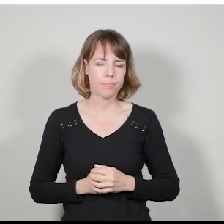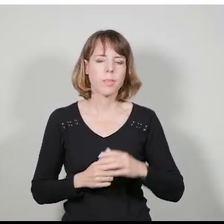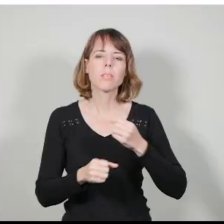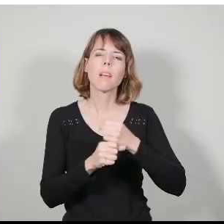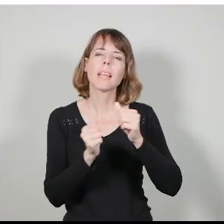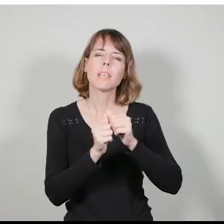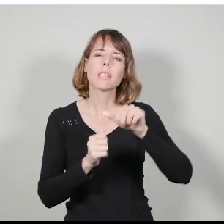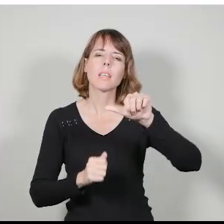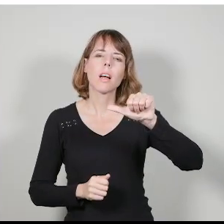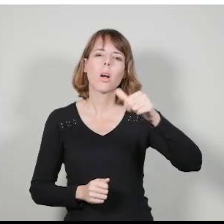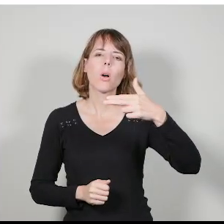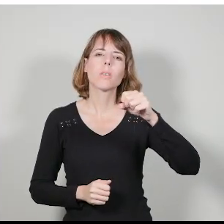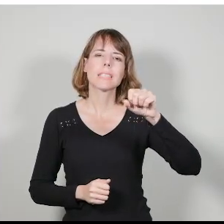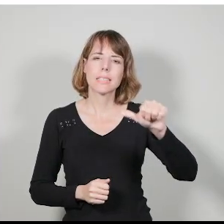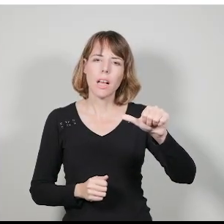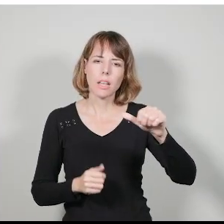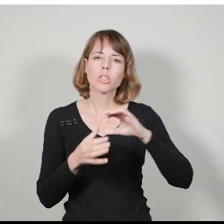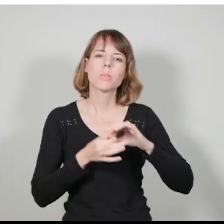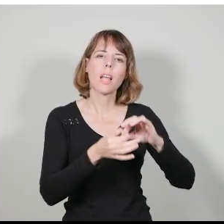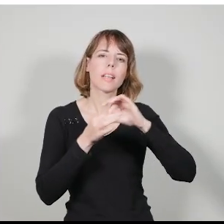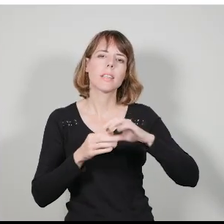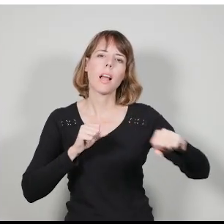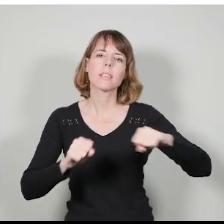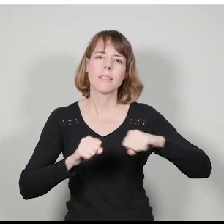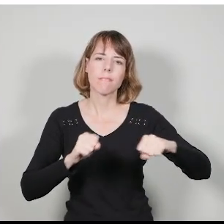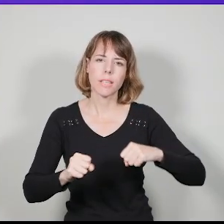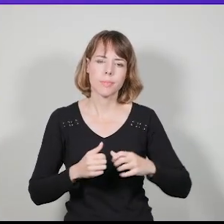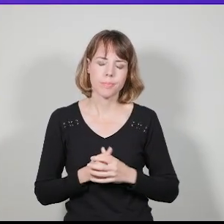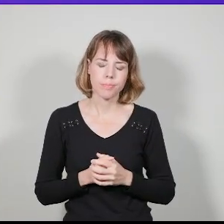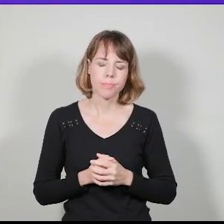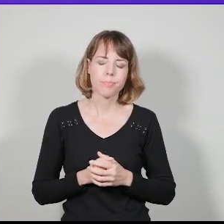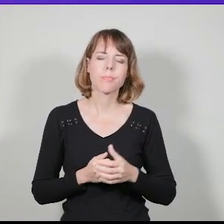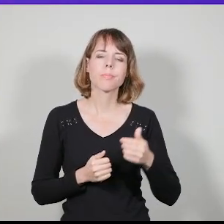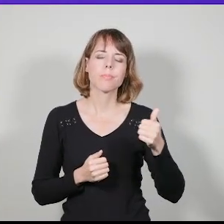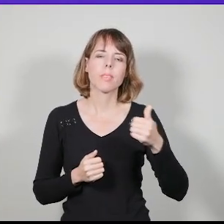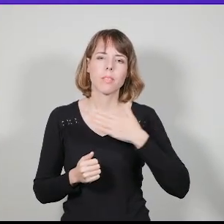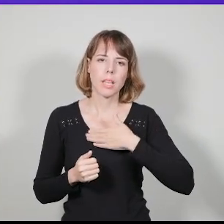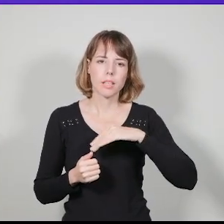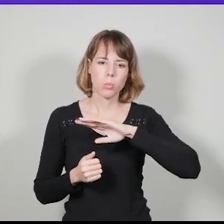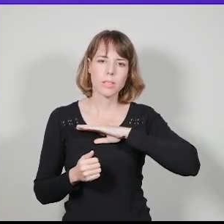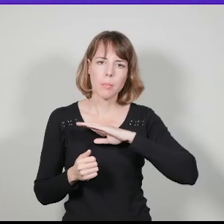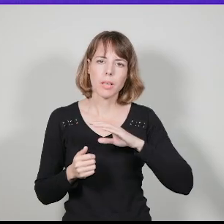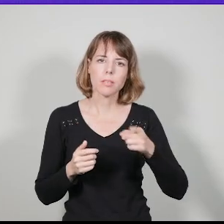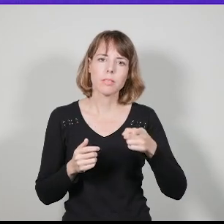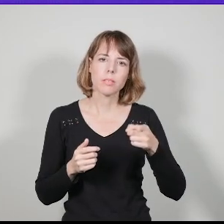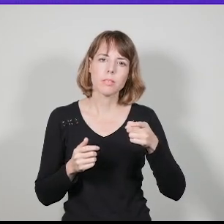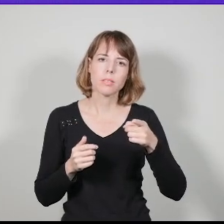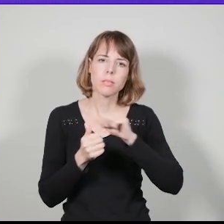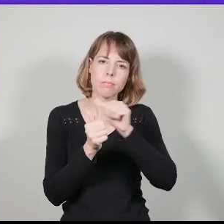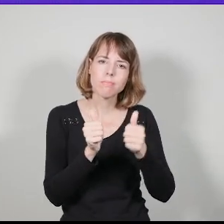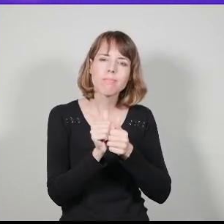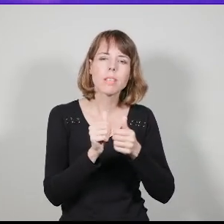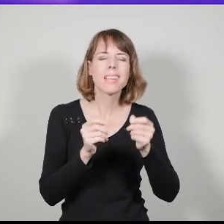nouvelle de solidarité active, qui est en charge de l'essaimage et qui va également publier un rapport. Parce que l'idée,